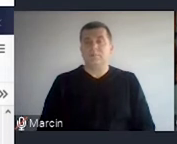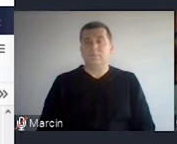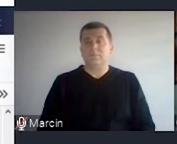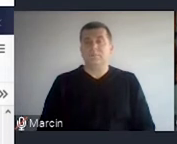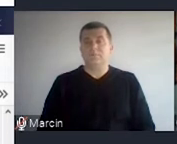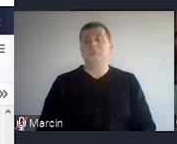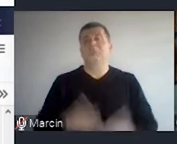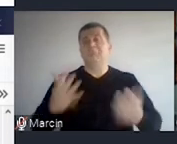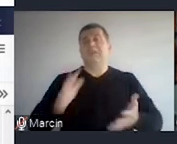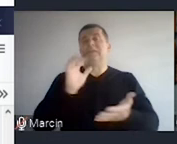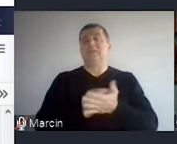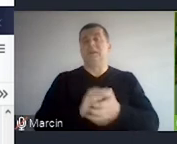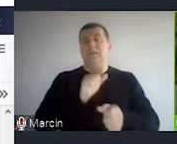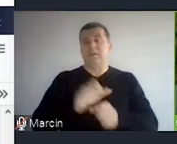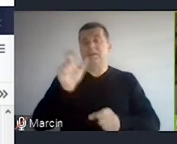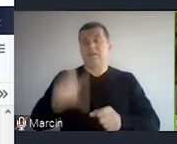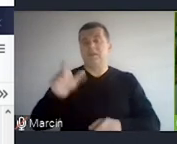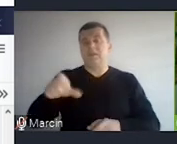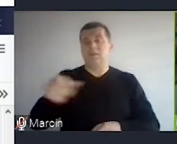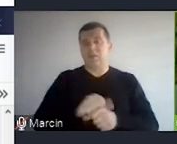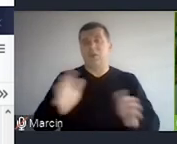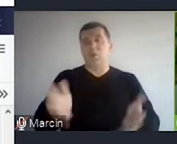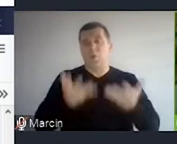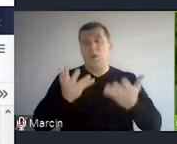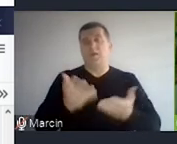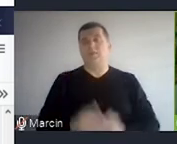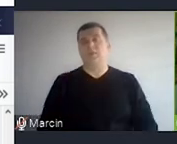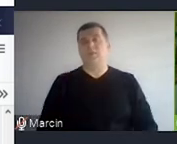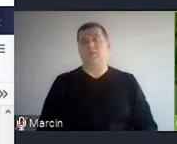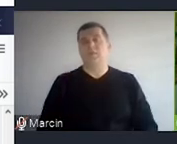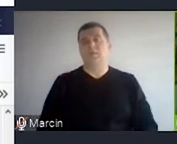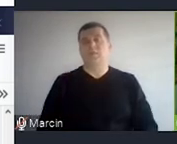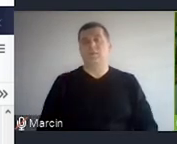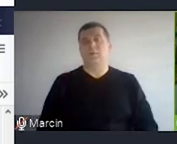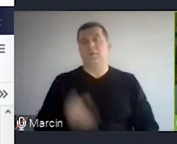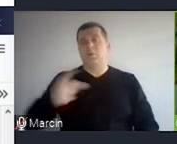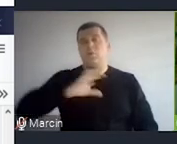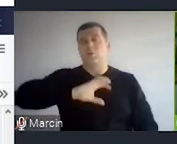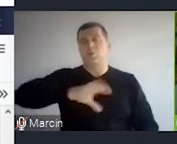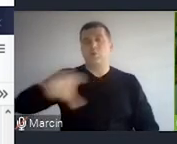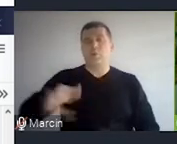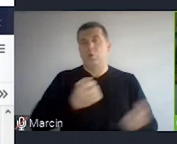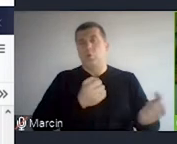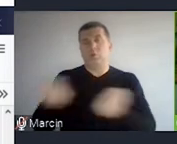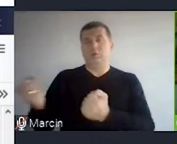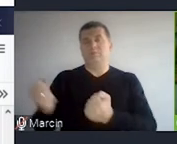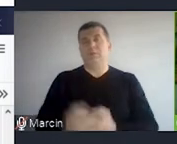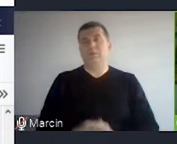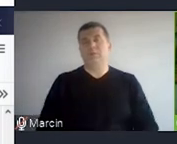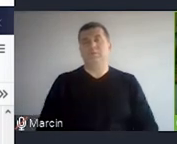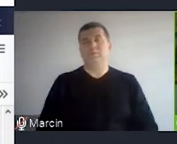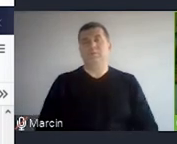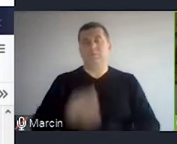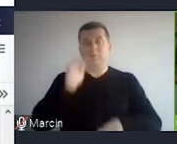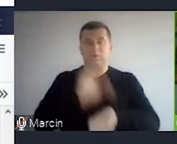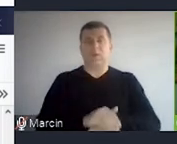Póki zajęcia są indywidualne, no to trochę łatwiej jest tę grupę utrzymać. Zgadzam się,